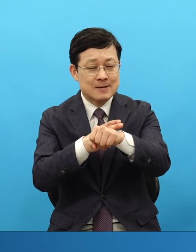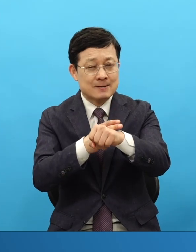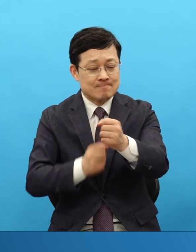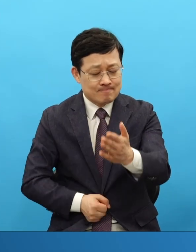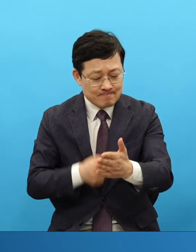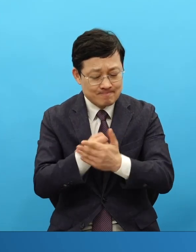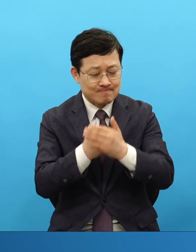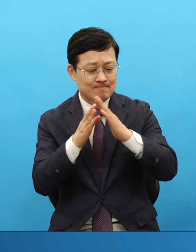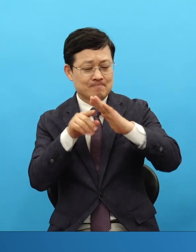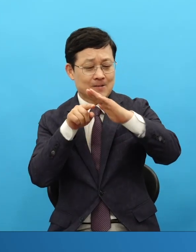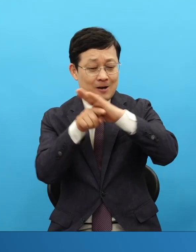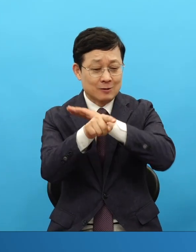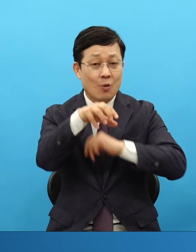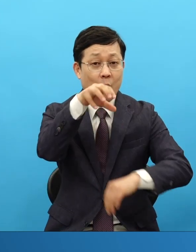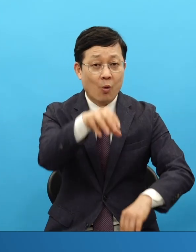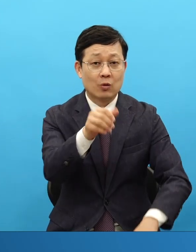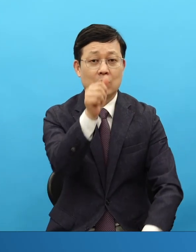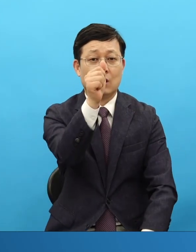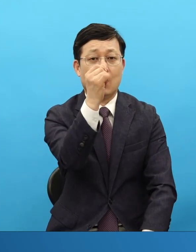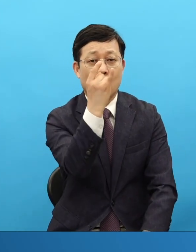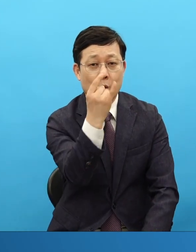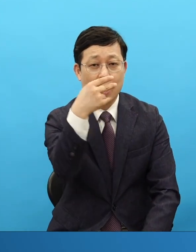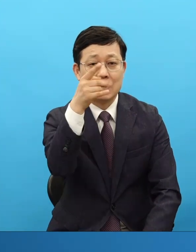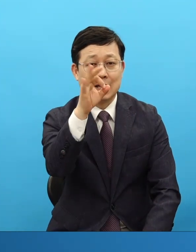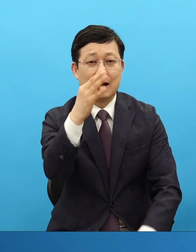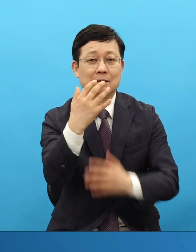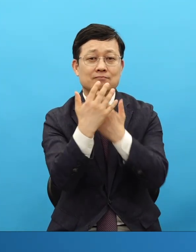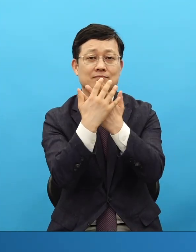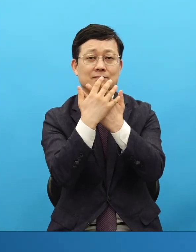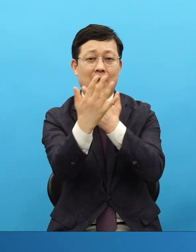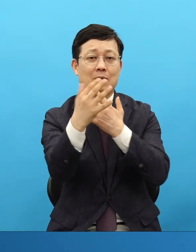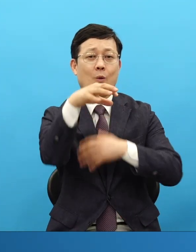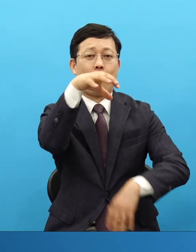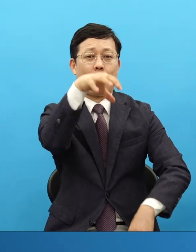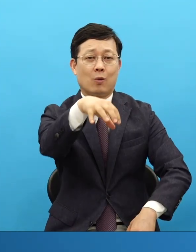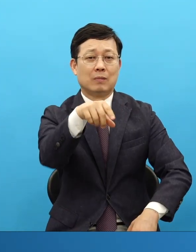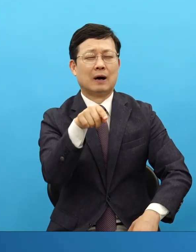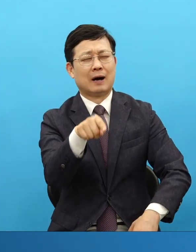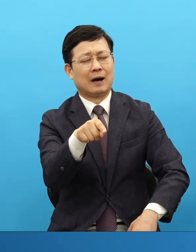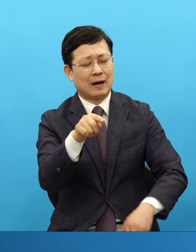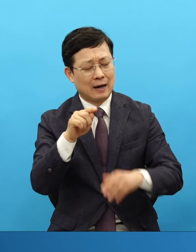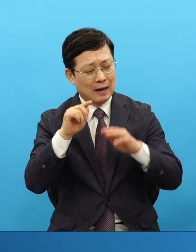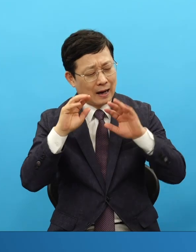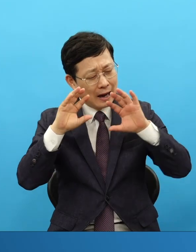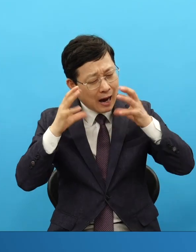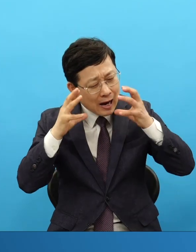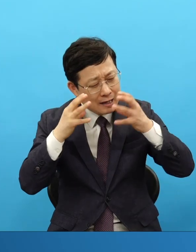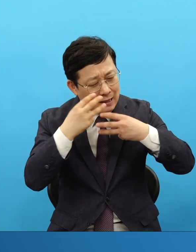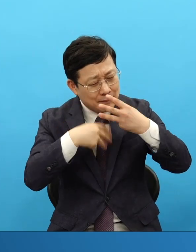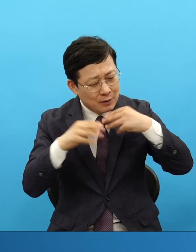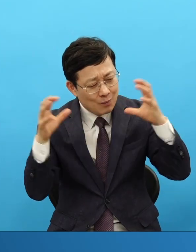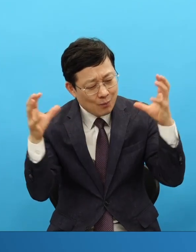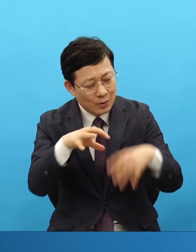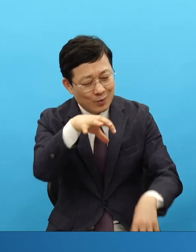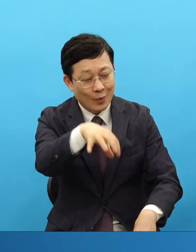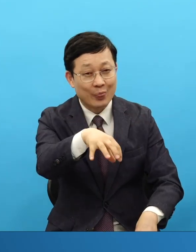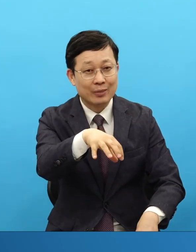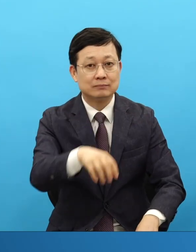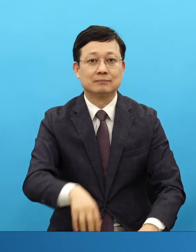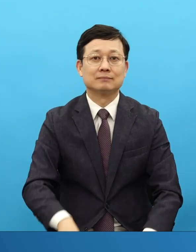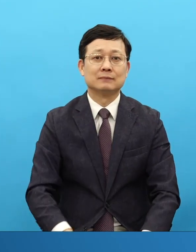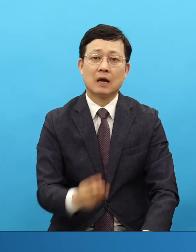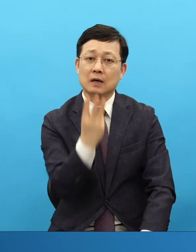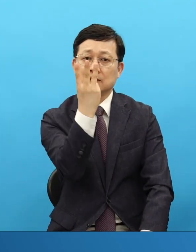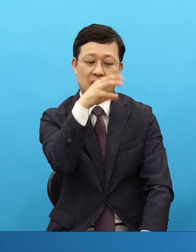데가 회당입니다. And where Paul always went 뭡니까? to was the synagogue. 그게 아이들의 뜰입니다. That is the courtyard of children.